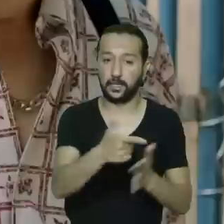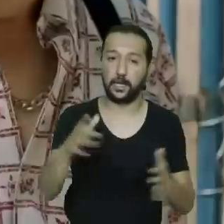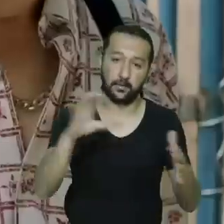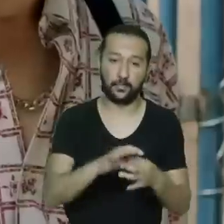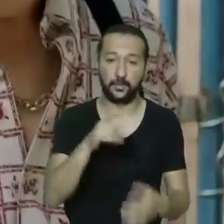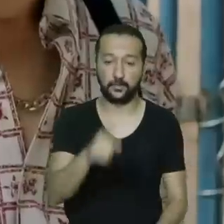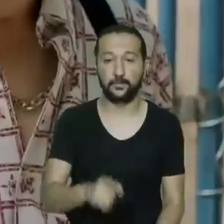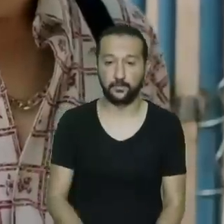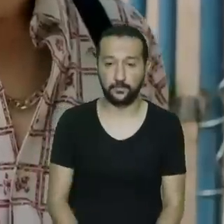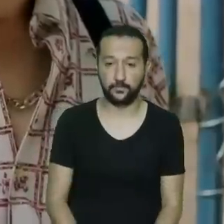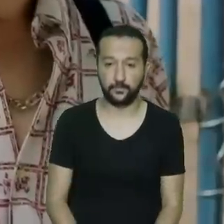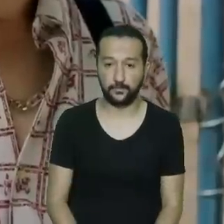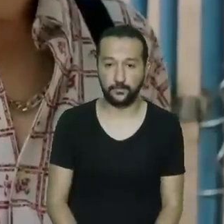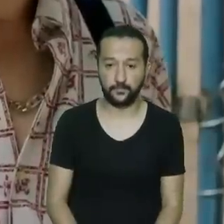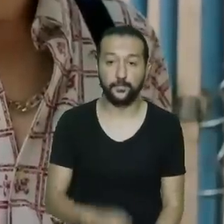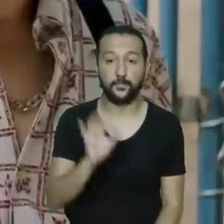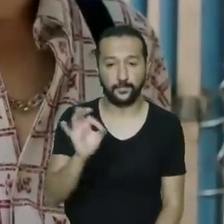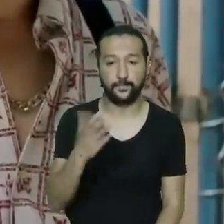bağla.